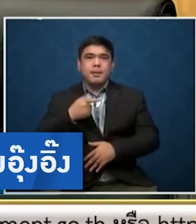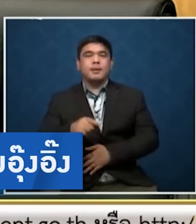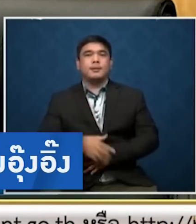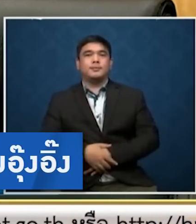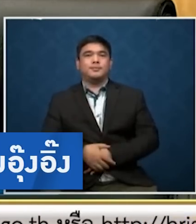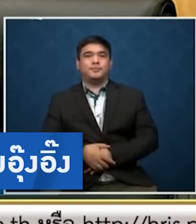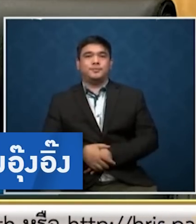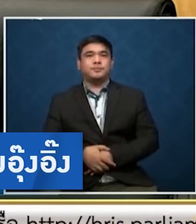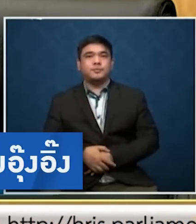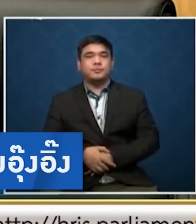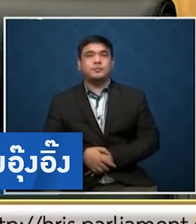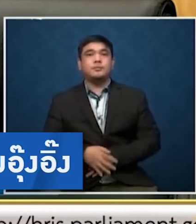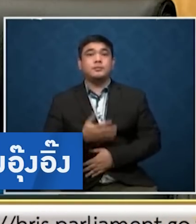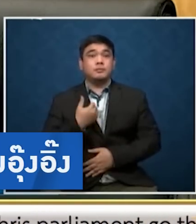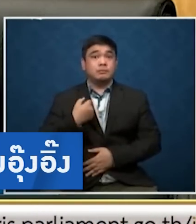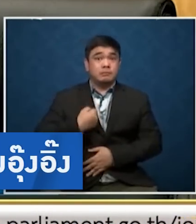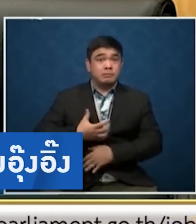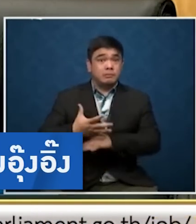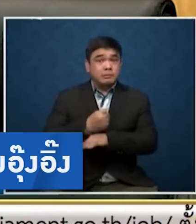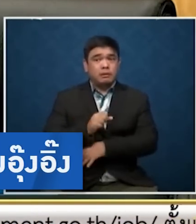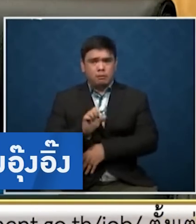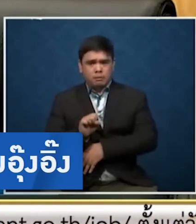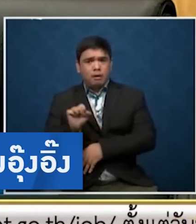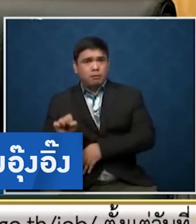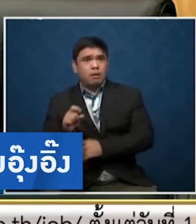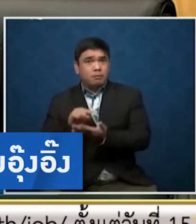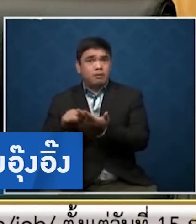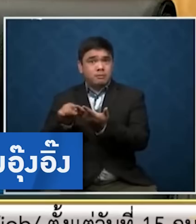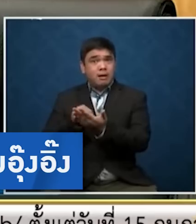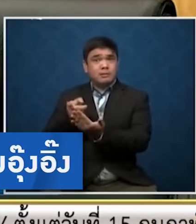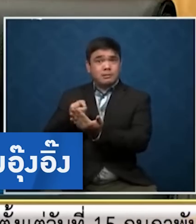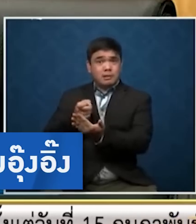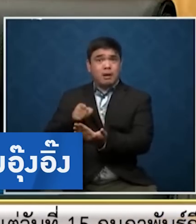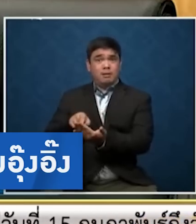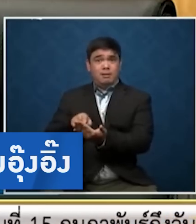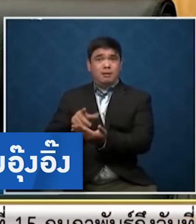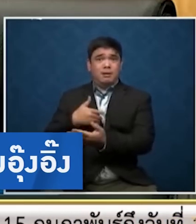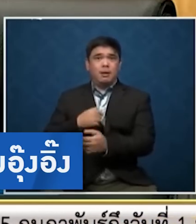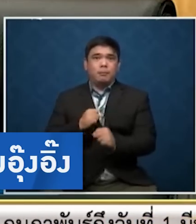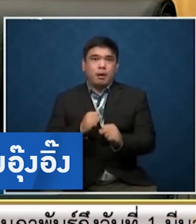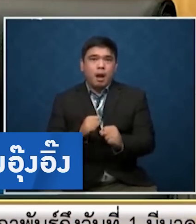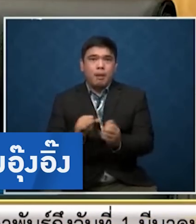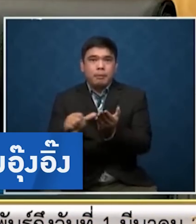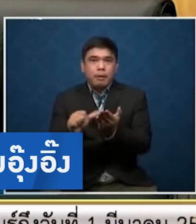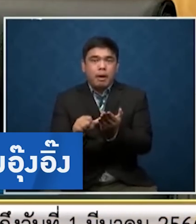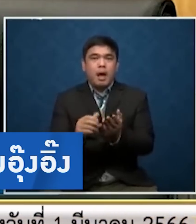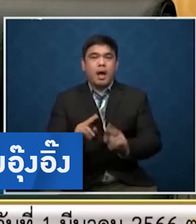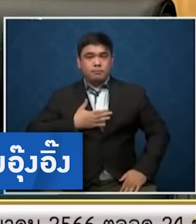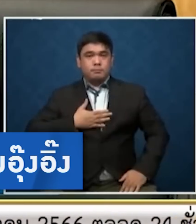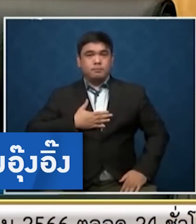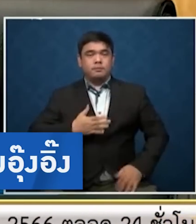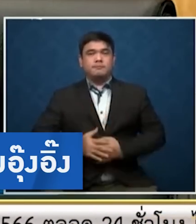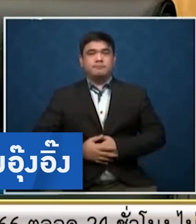ว่านักการเมืองพรรคการเมืองส.ส.ที่มาจากการเลือกตั้งเนี่ยต้องการแก้รัฐธรรมนูญเพียงเพื่อให้ตัวเ